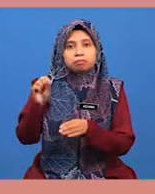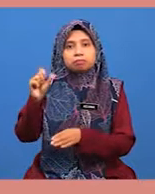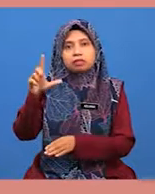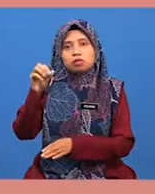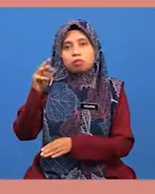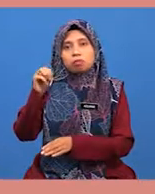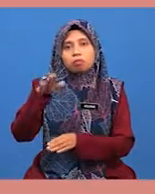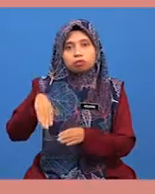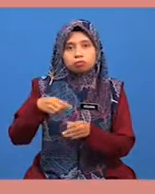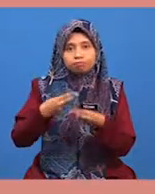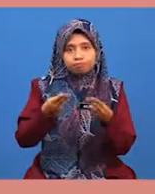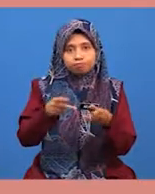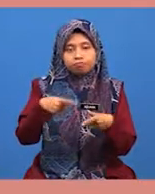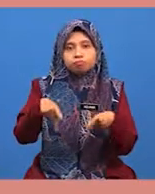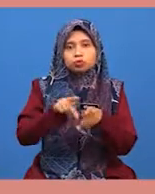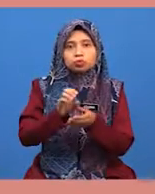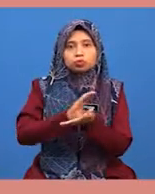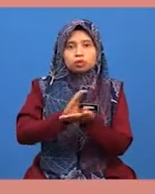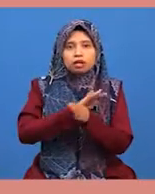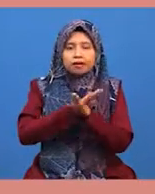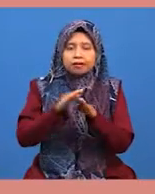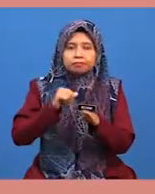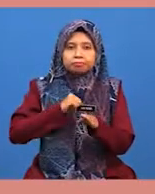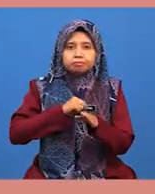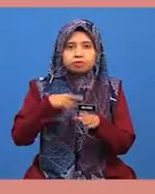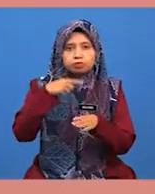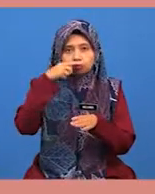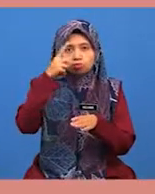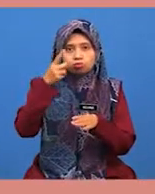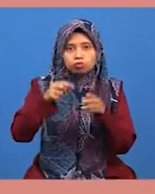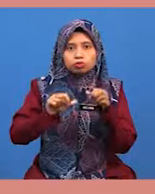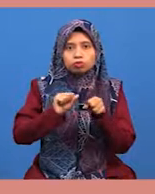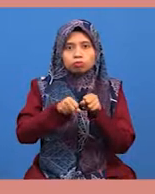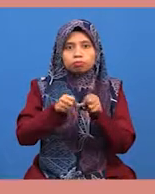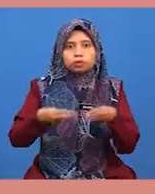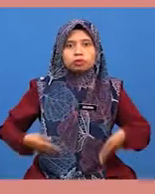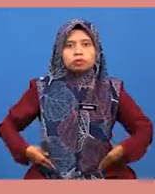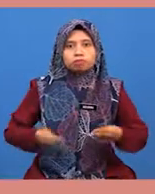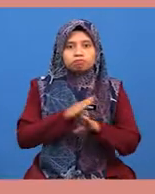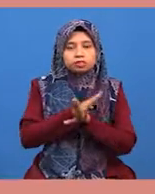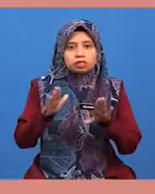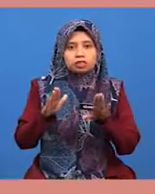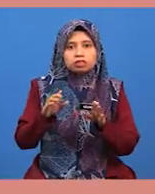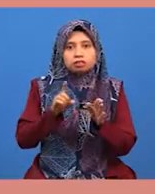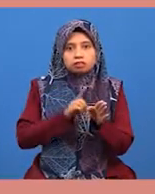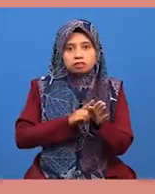perlu dicuci. Jangan diri bersikap sombong agar hidup tidak